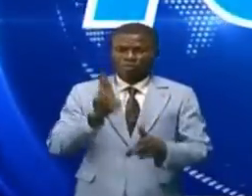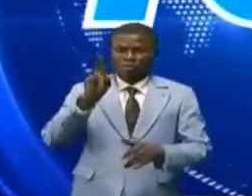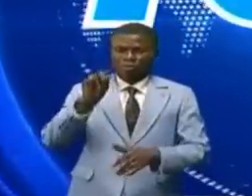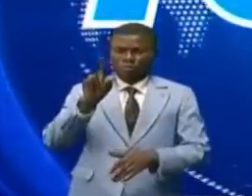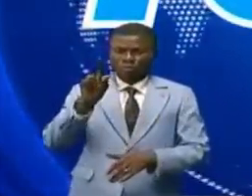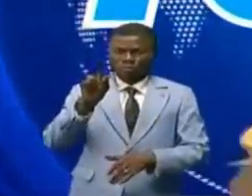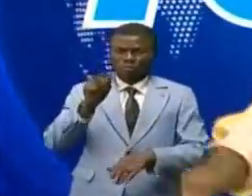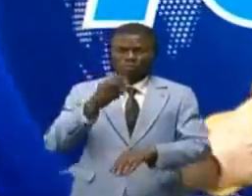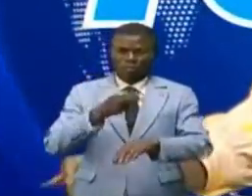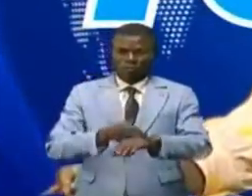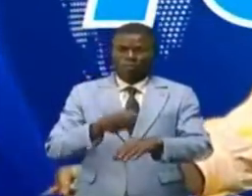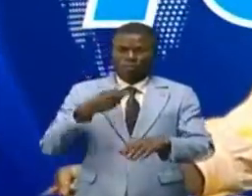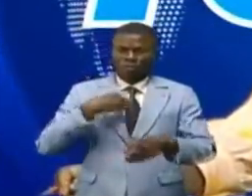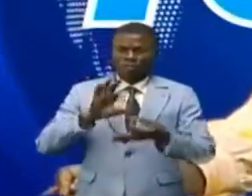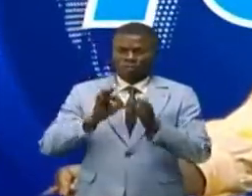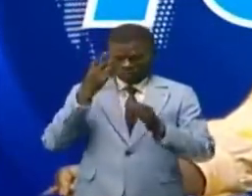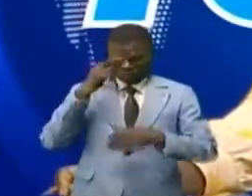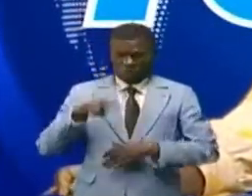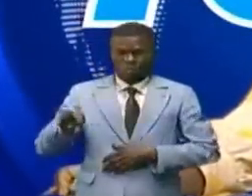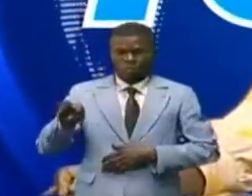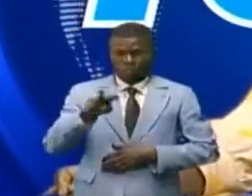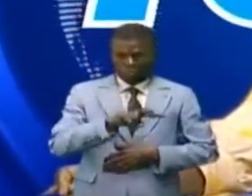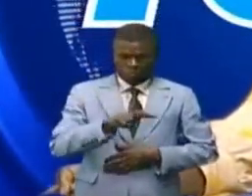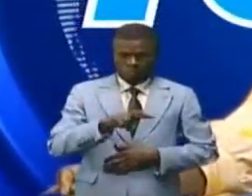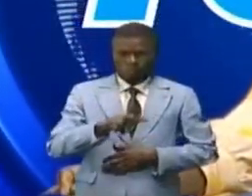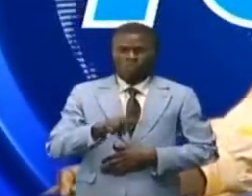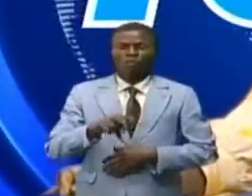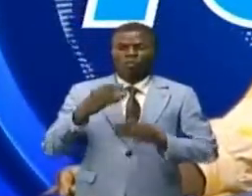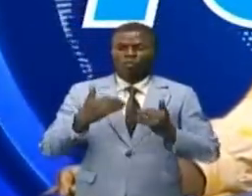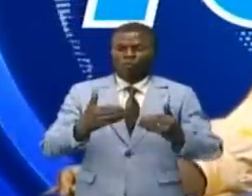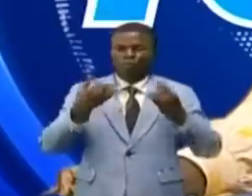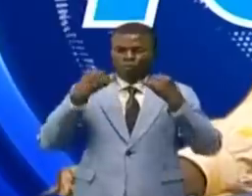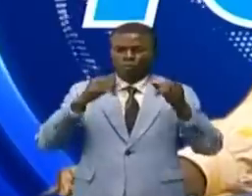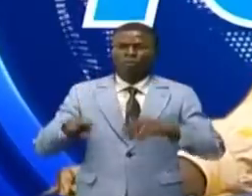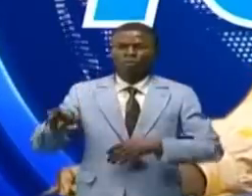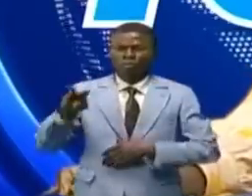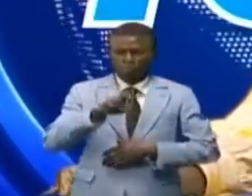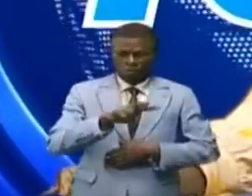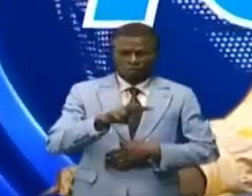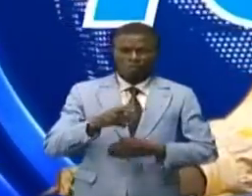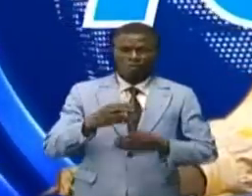de kerenka en Colombo Patrick bapula Ramadan